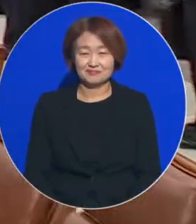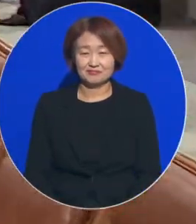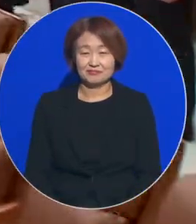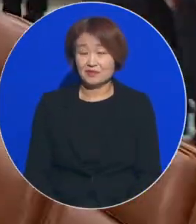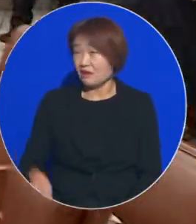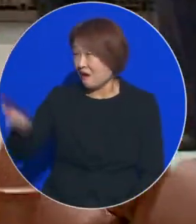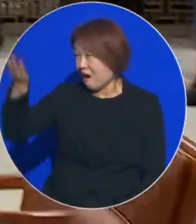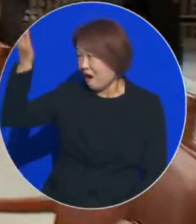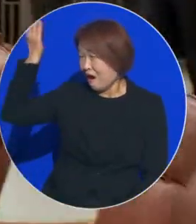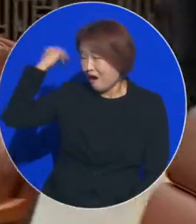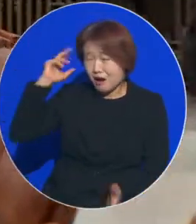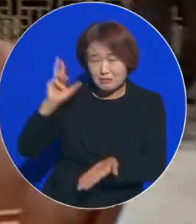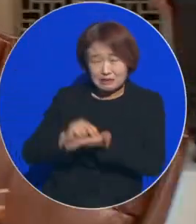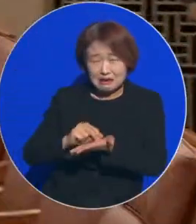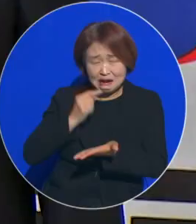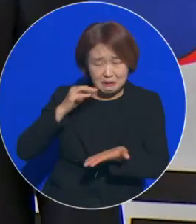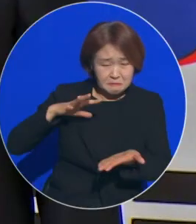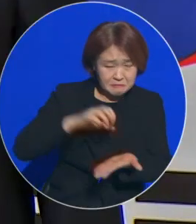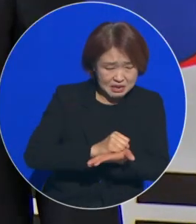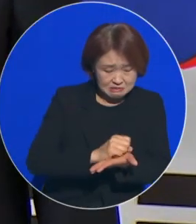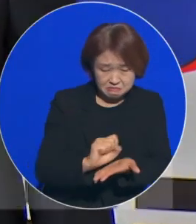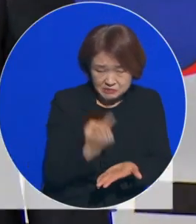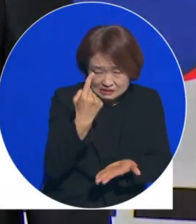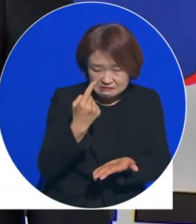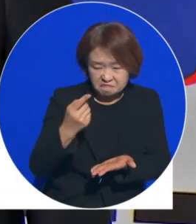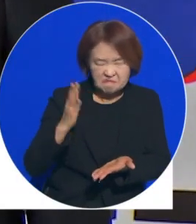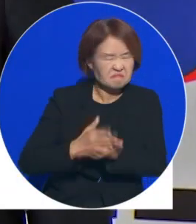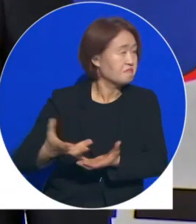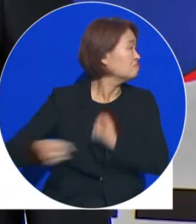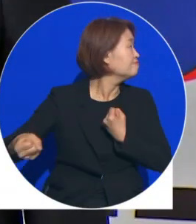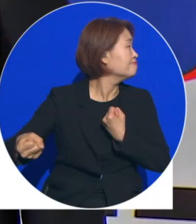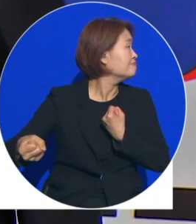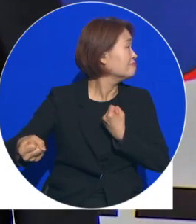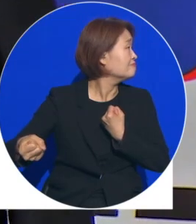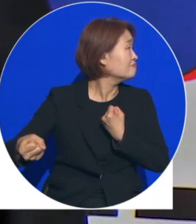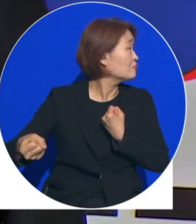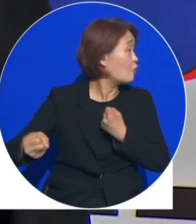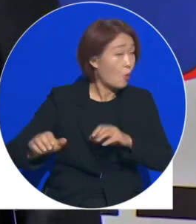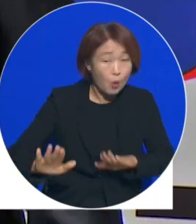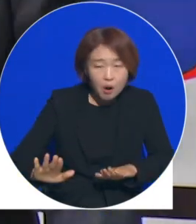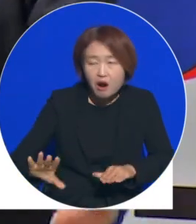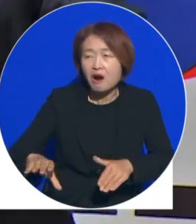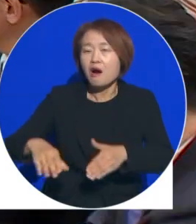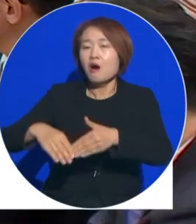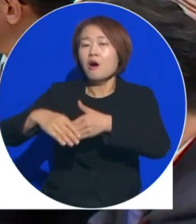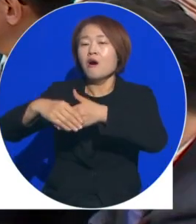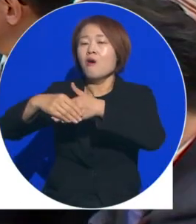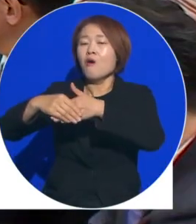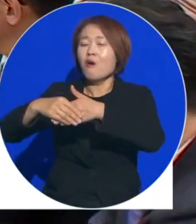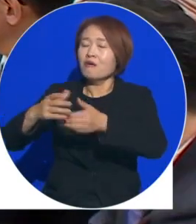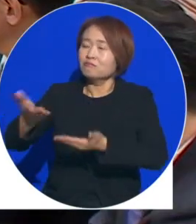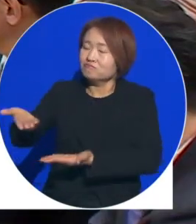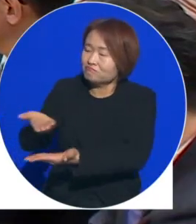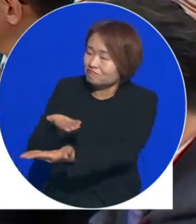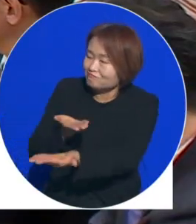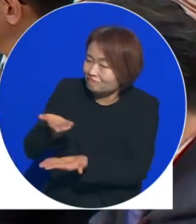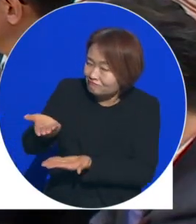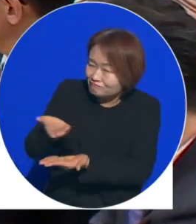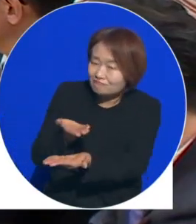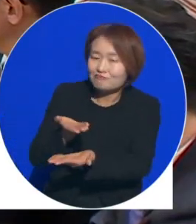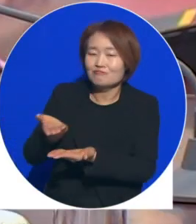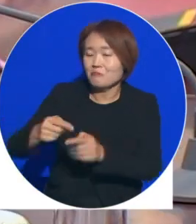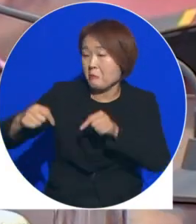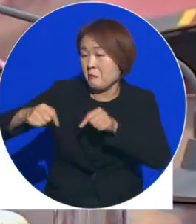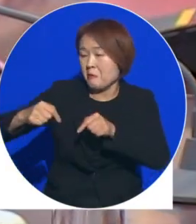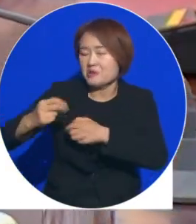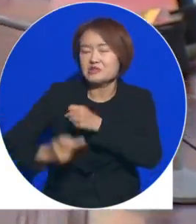과거사 문제로 서로 등을 돌렸던 한국과 일본 올해 두 정상이 양국 가며 현안을 논의하는 셔틀외교가